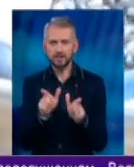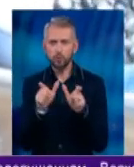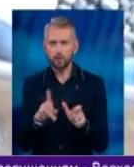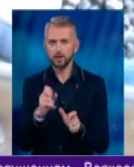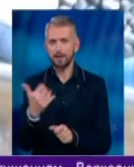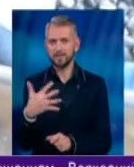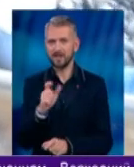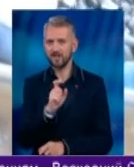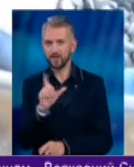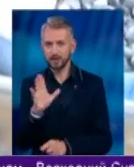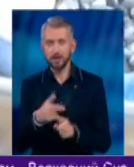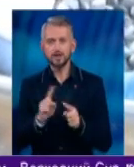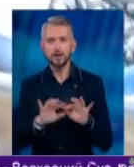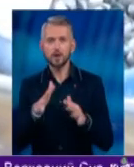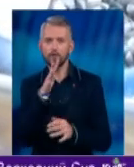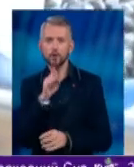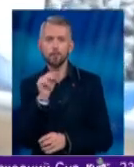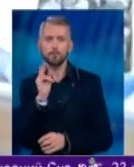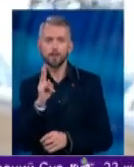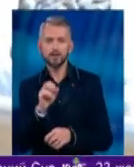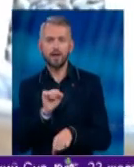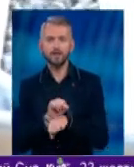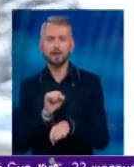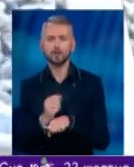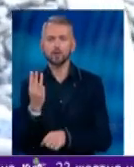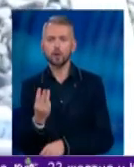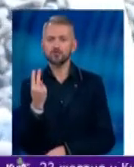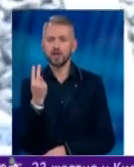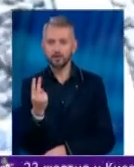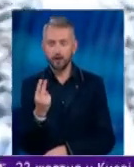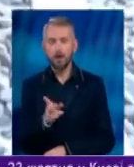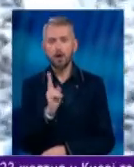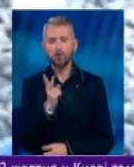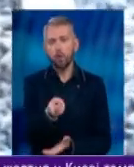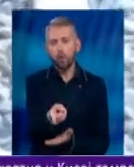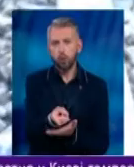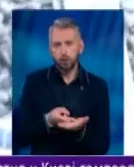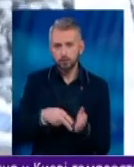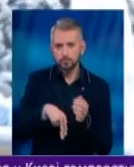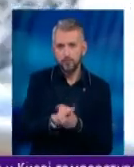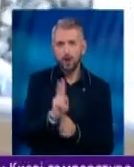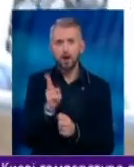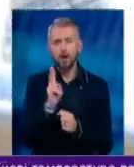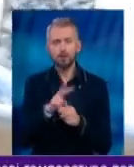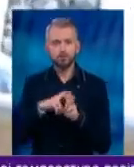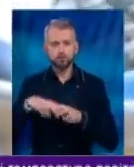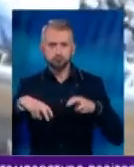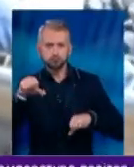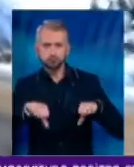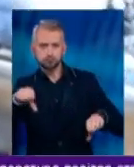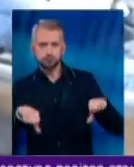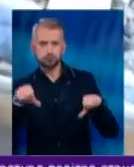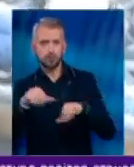50 хвилин. Це сталося в годину пік на станції Троєщина-2. Одні лягали на колії, інші обліпили вагони та штурмували